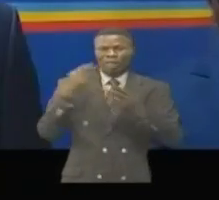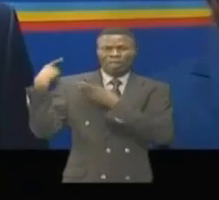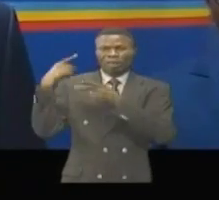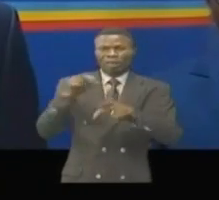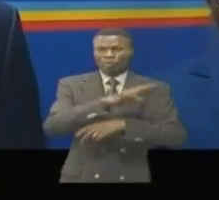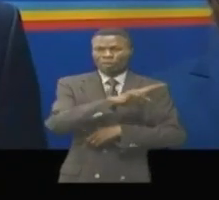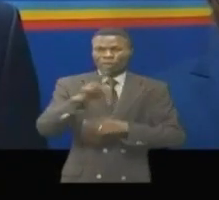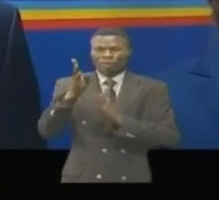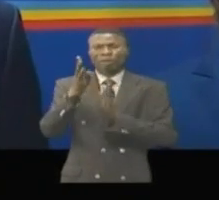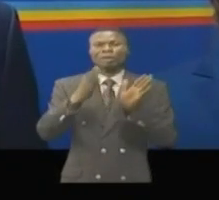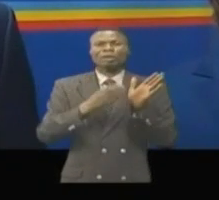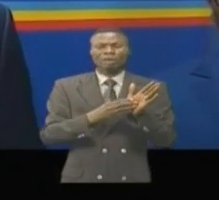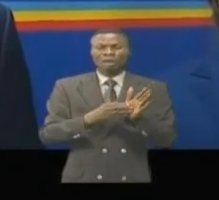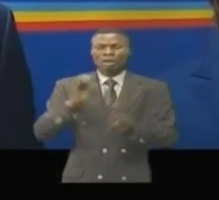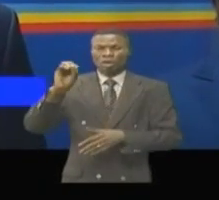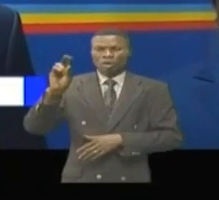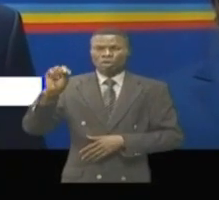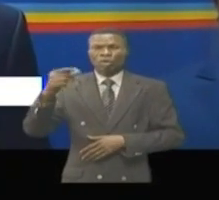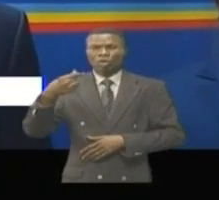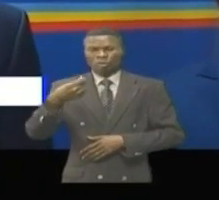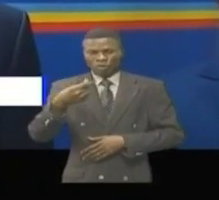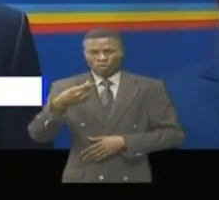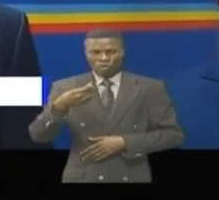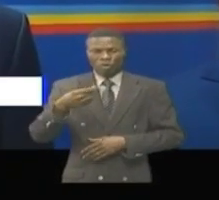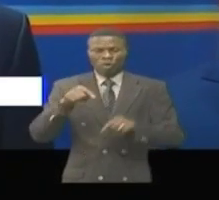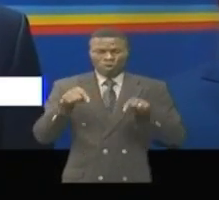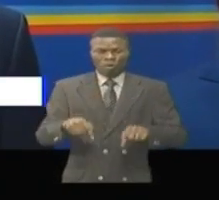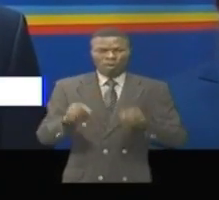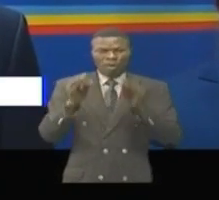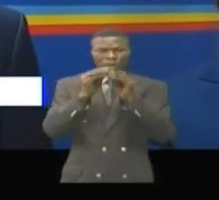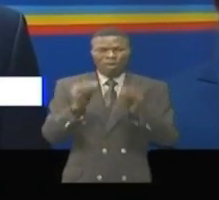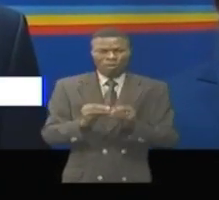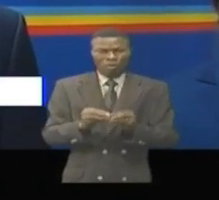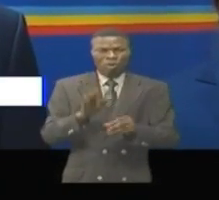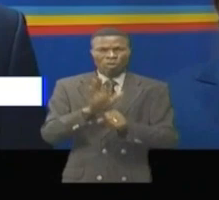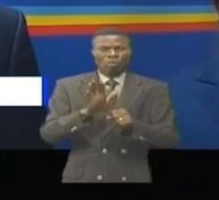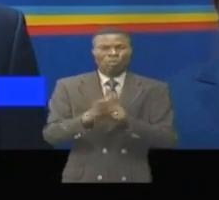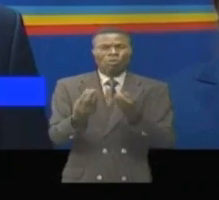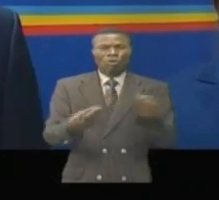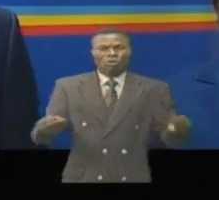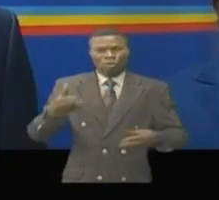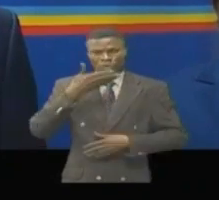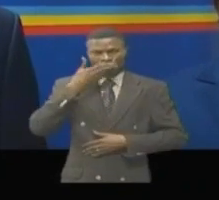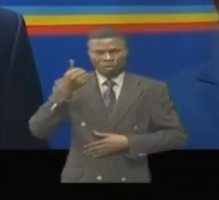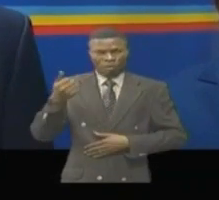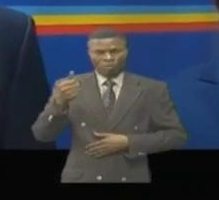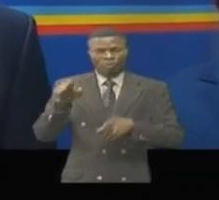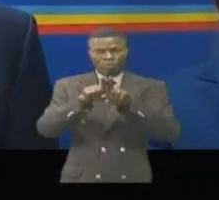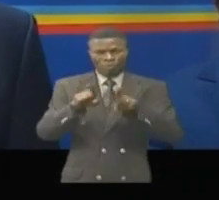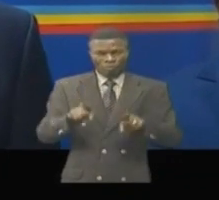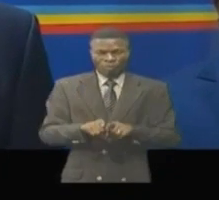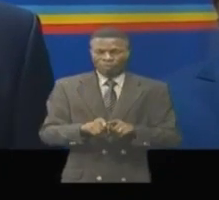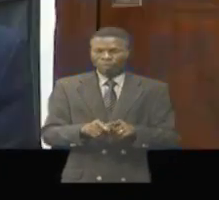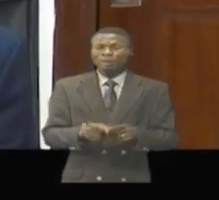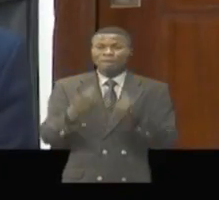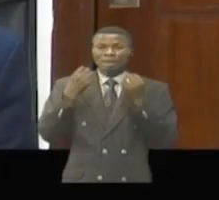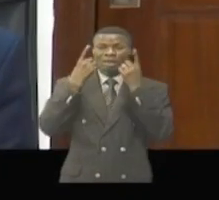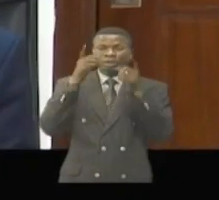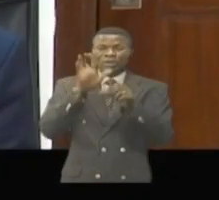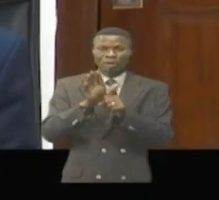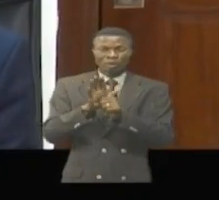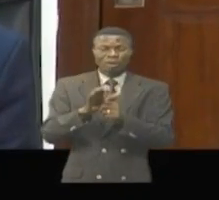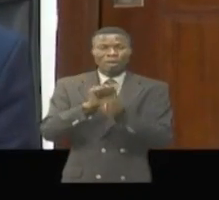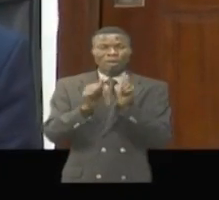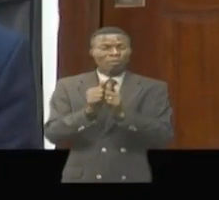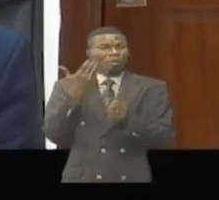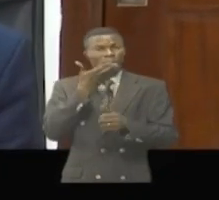2019, projet qui a certes eu aujourd'hui un certain nombre de résultats, mais qui a été impacté par la pandémie de